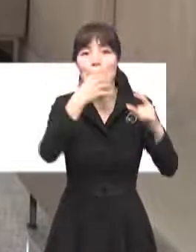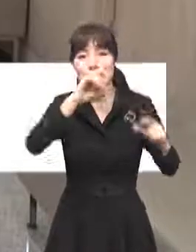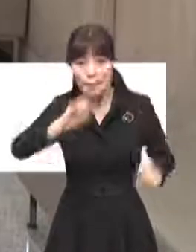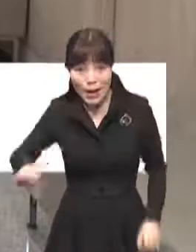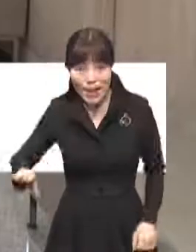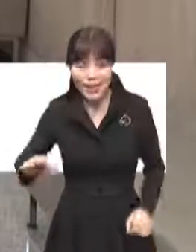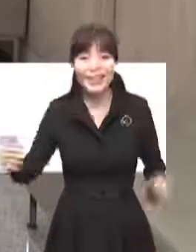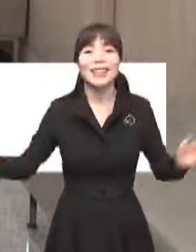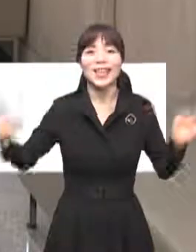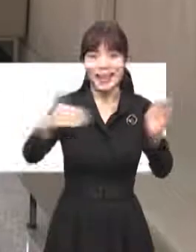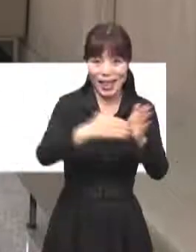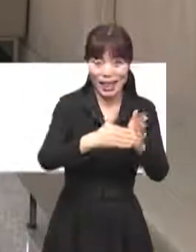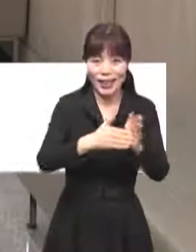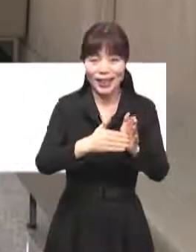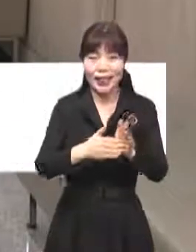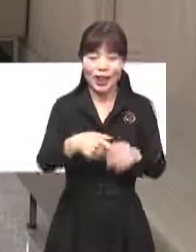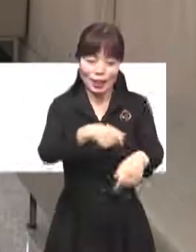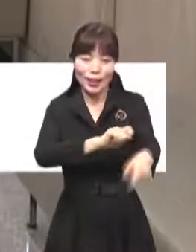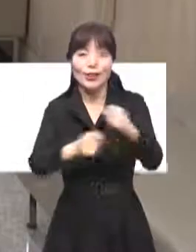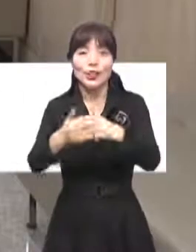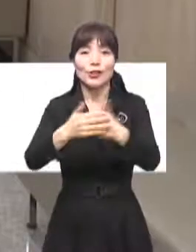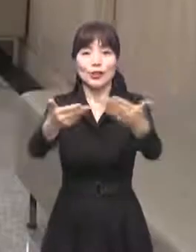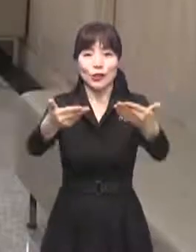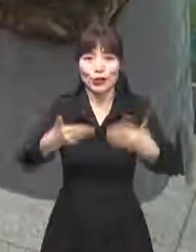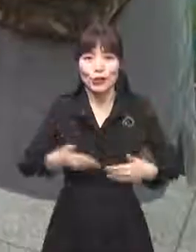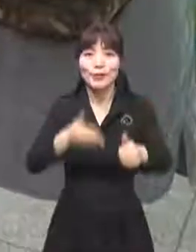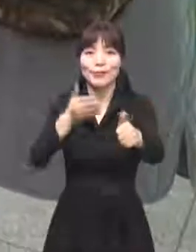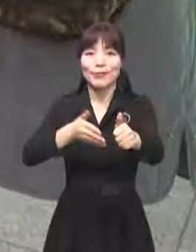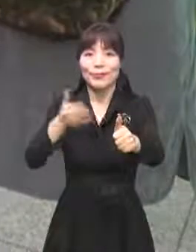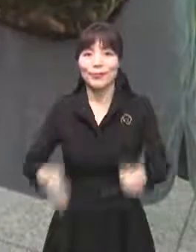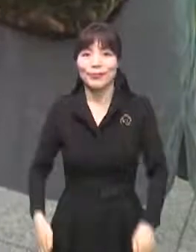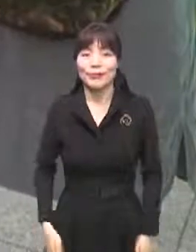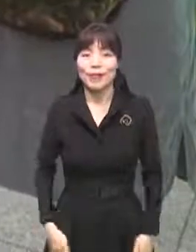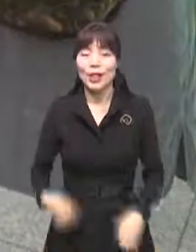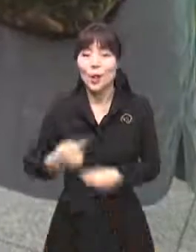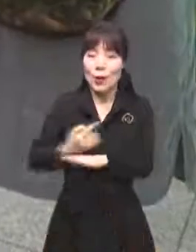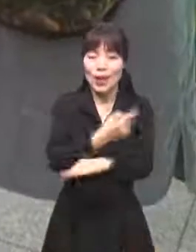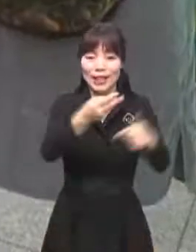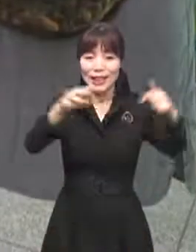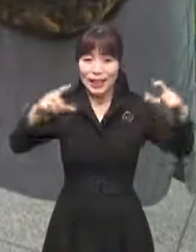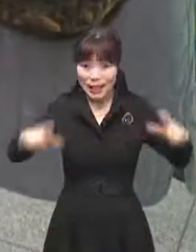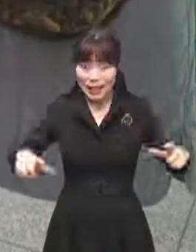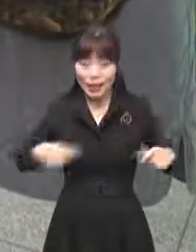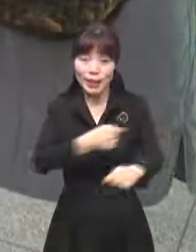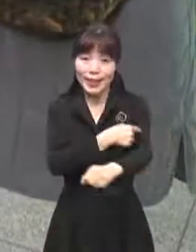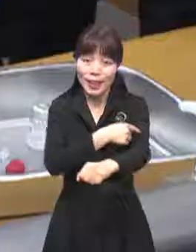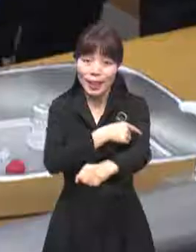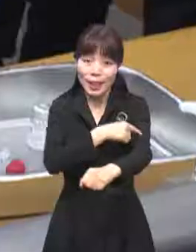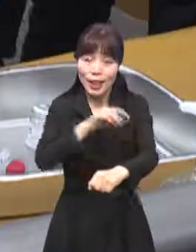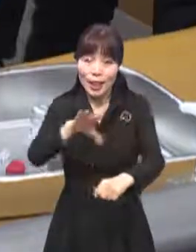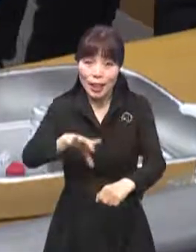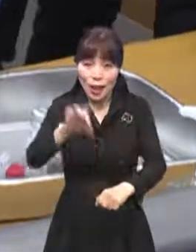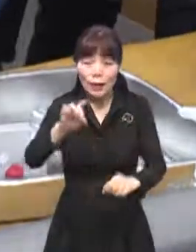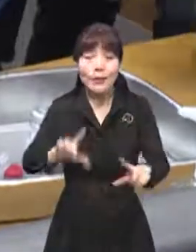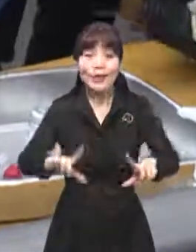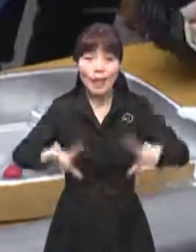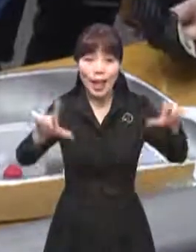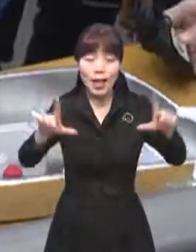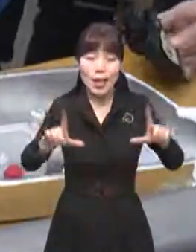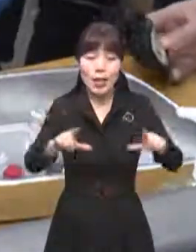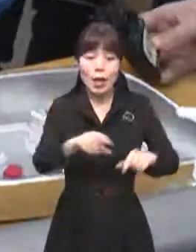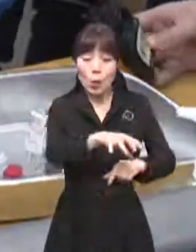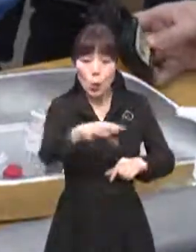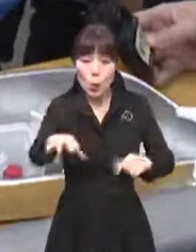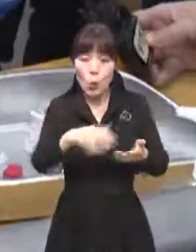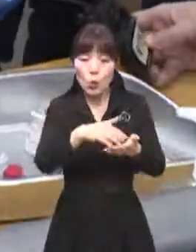백신 접종에 대해서 적극적으로 협조해 주시기 바라고. 이 밖에도 인천에선 접종 첫날 10개 군구 보건소와